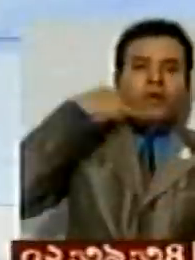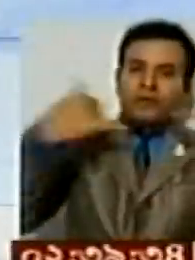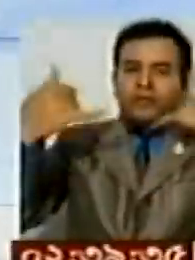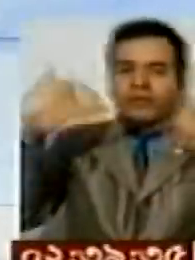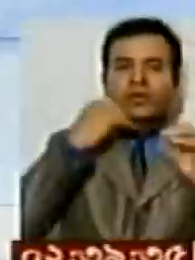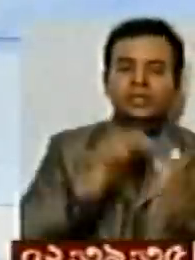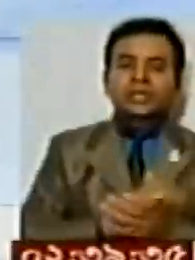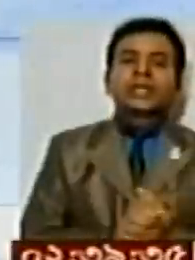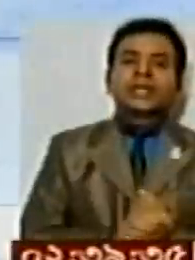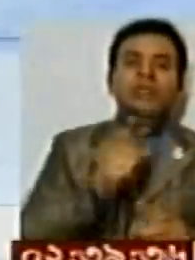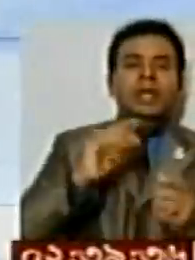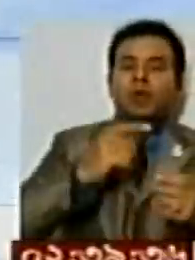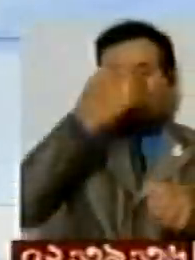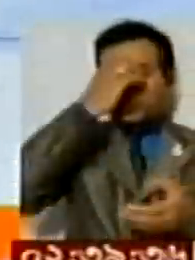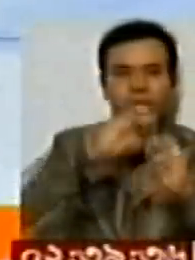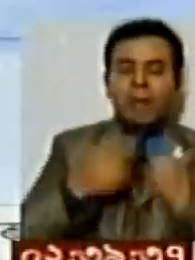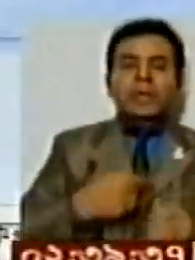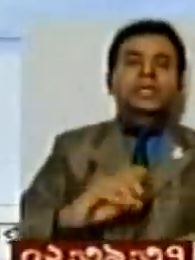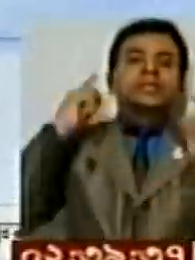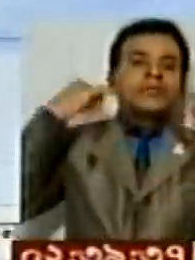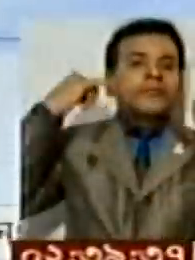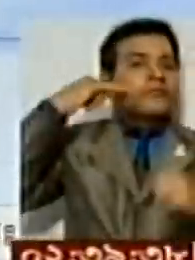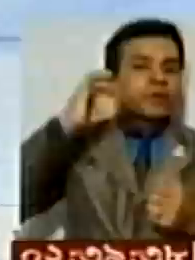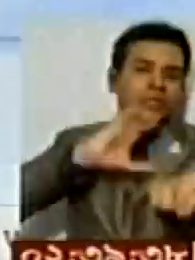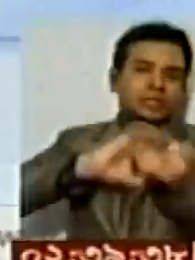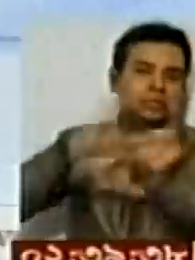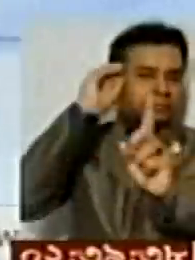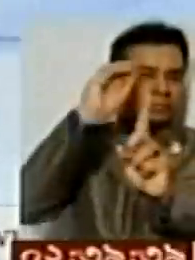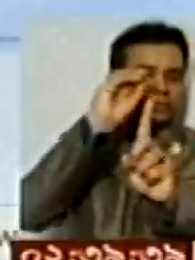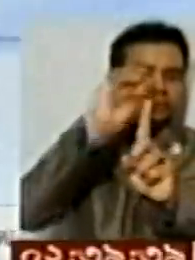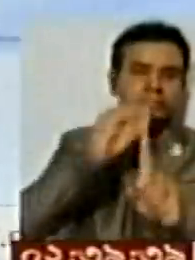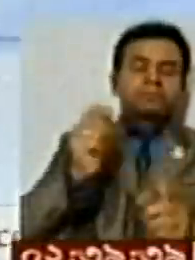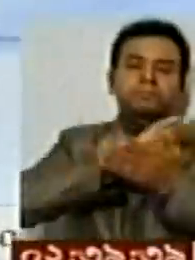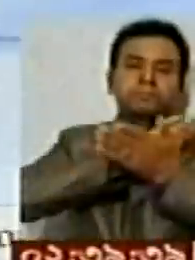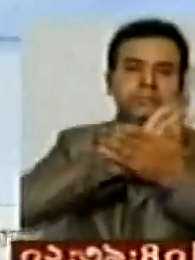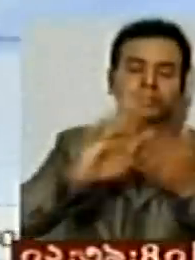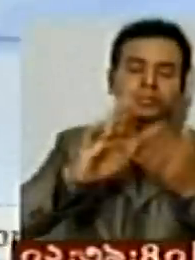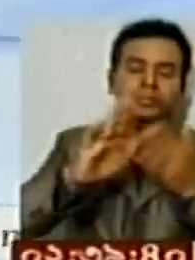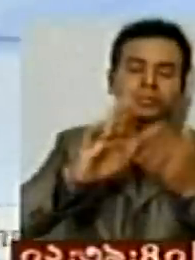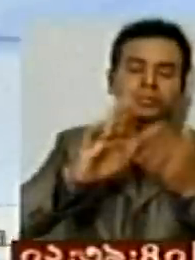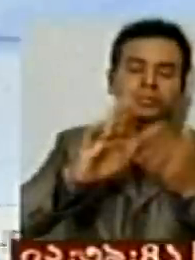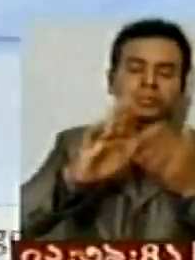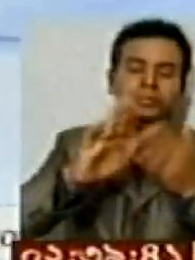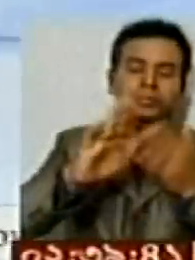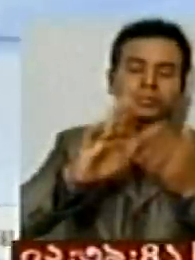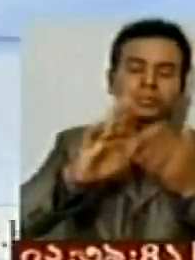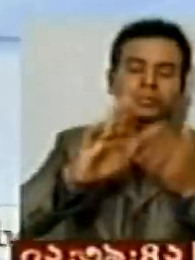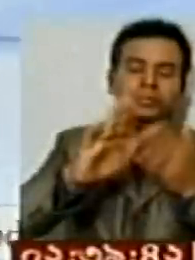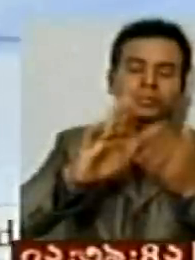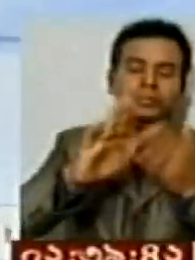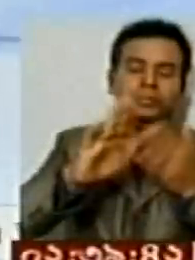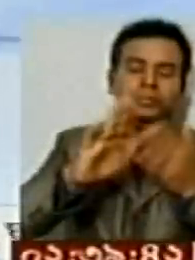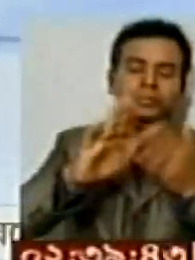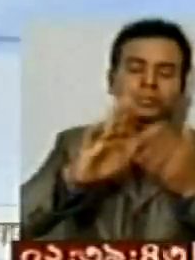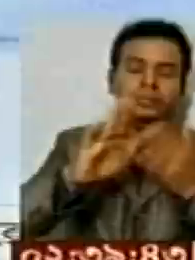তারা কোভিডের সাথে সম্পৃক্ত করে আতঙ্কিত হয়ে হয়তোবা ফোন করেন, তবে তাদেরকে এই ফোন কলের মাধ্যমে স্বাস্থ্যসেবা দিয়ে আশ্বস্ত করা